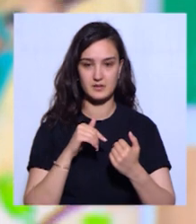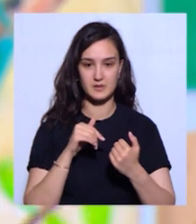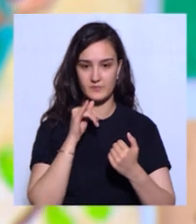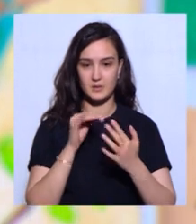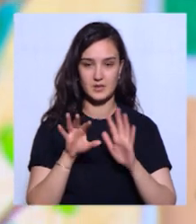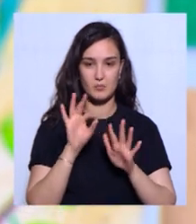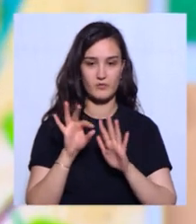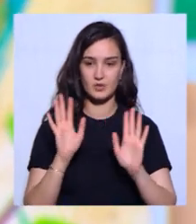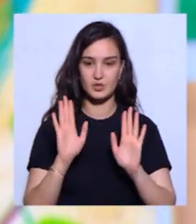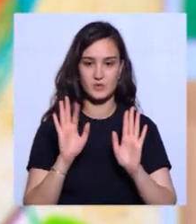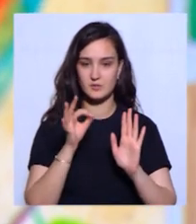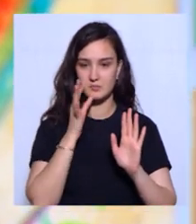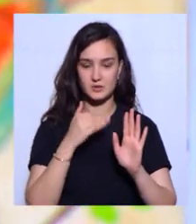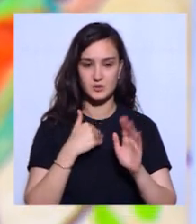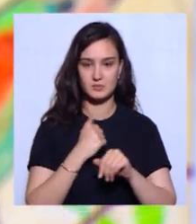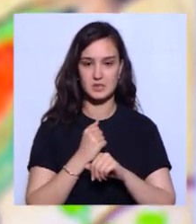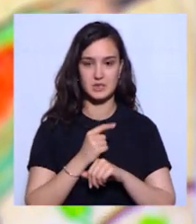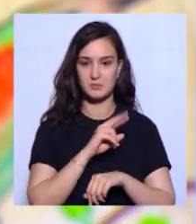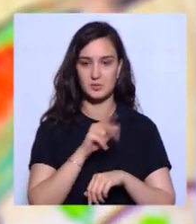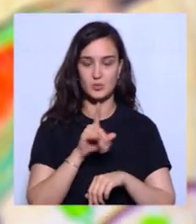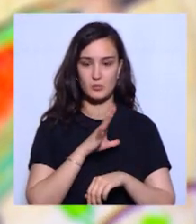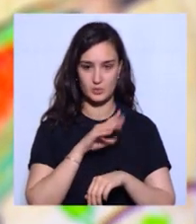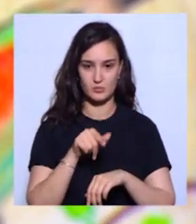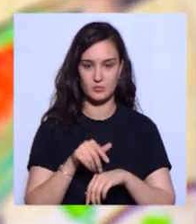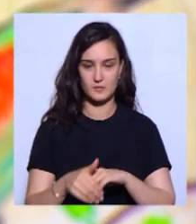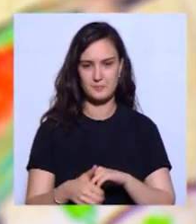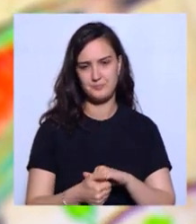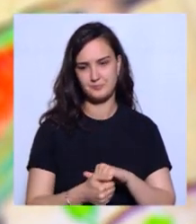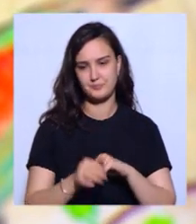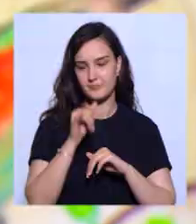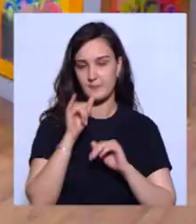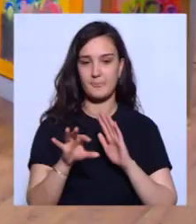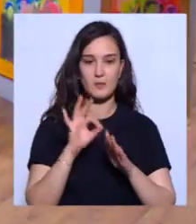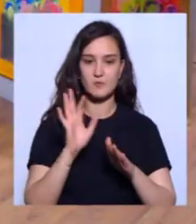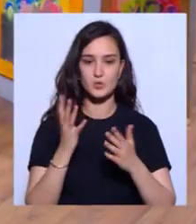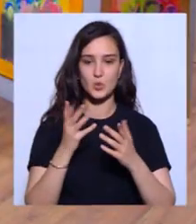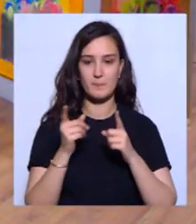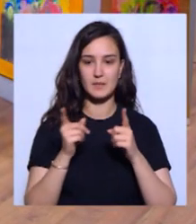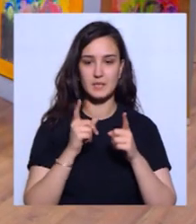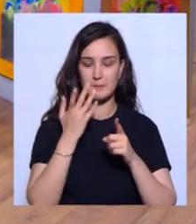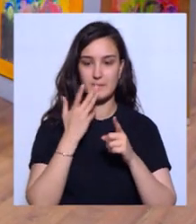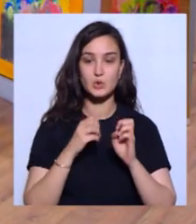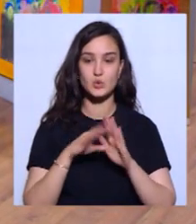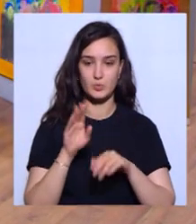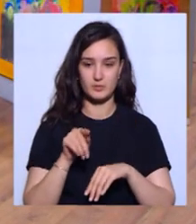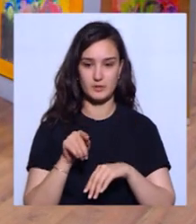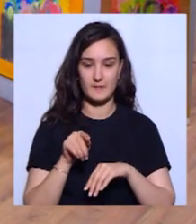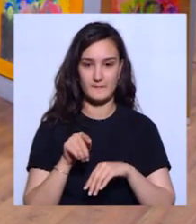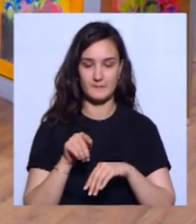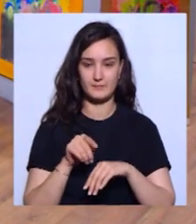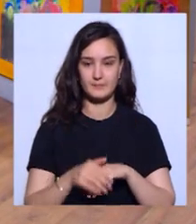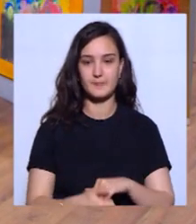ჩემი გასაკეთებელი რო იყოს. ვერ ამოვარჩევ რომელი ფერი ჯობია.